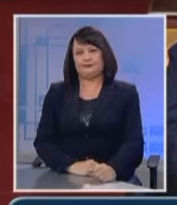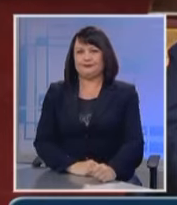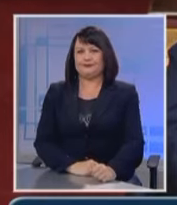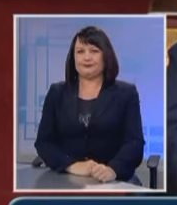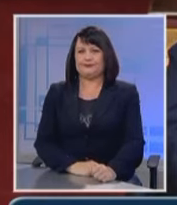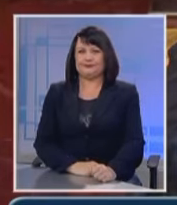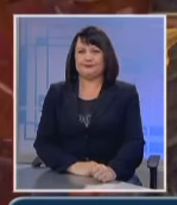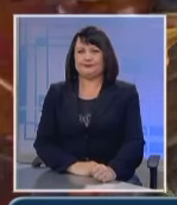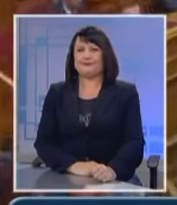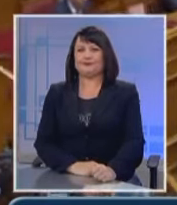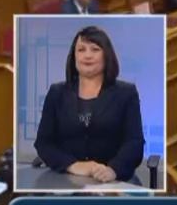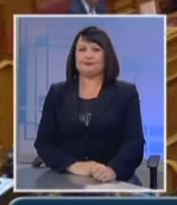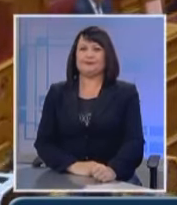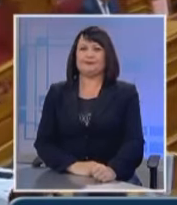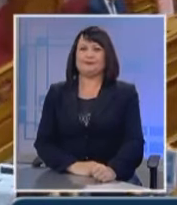Θεανό Φωτίου.